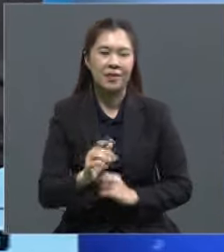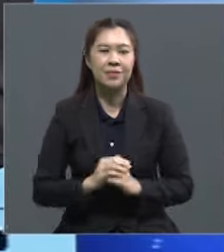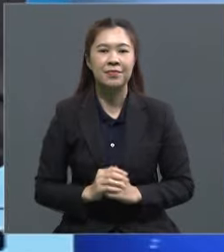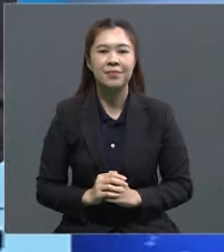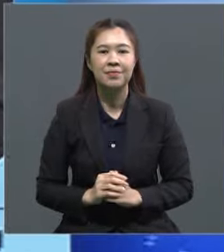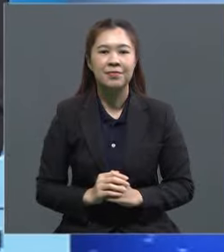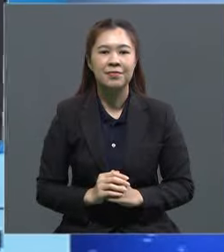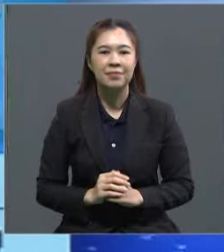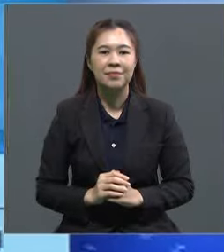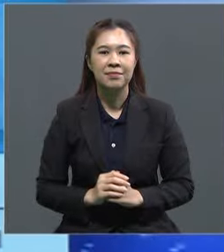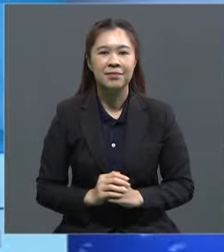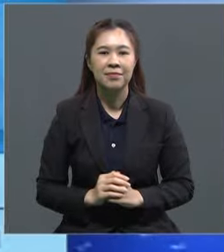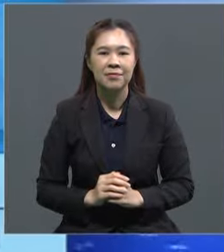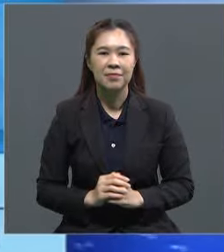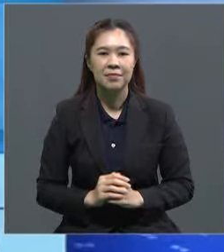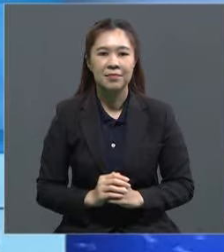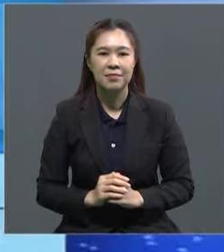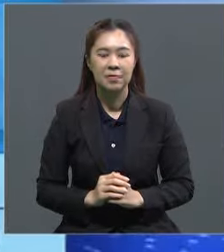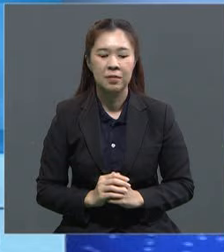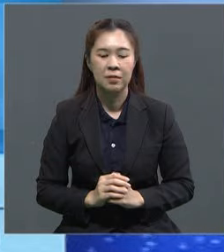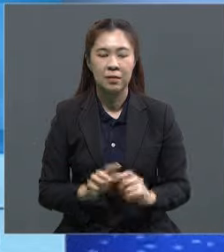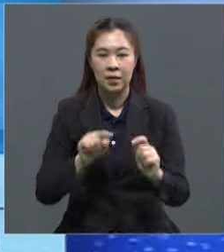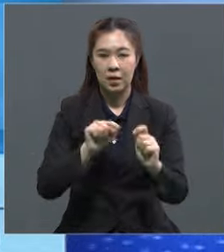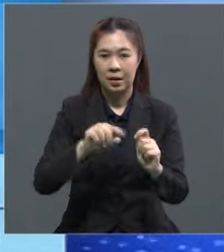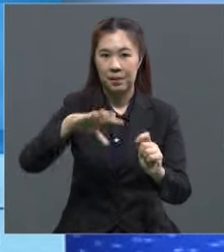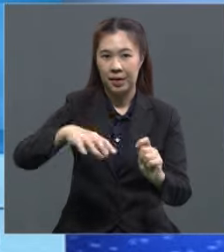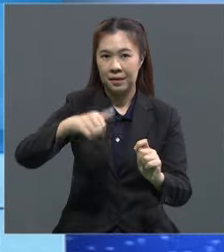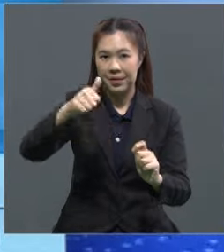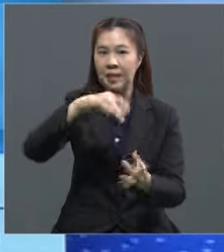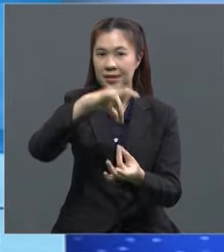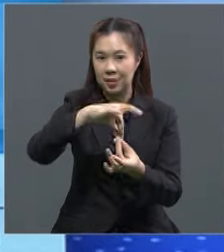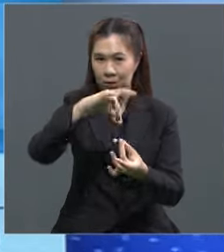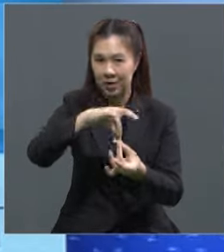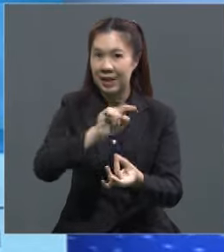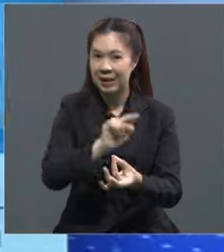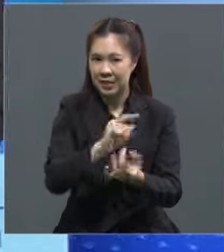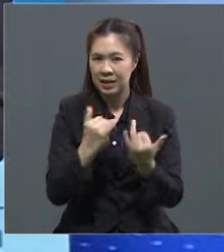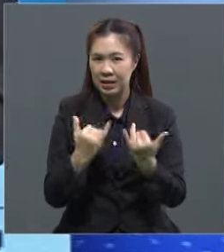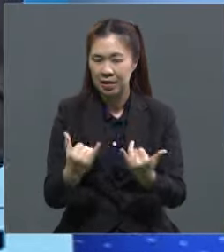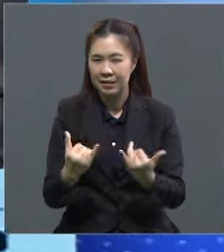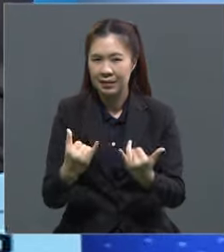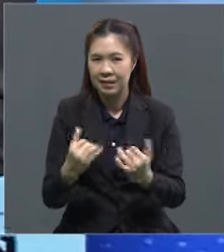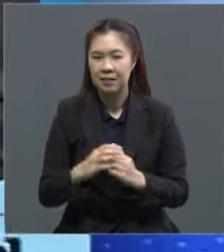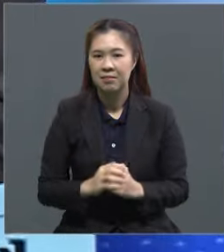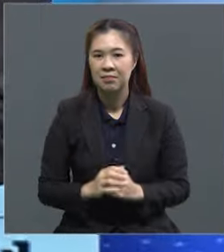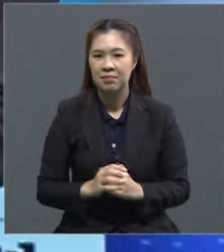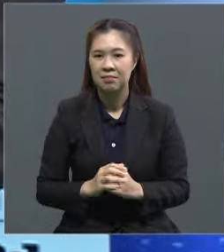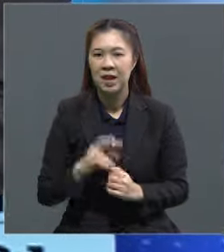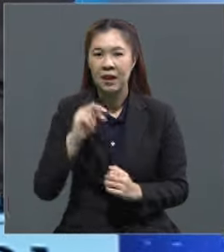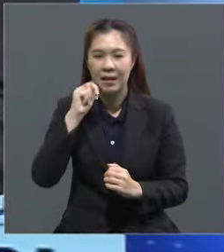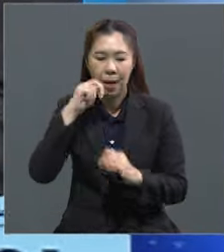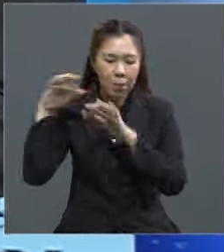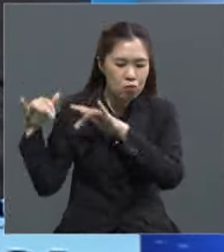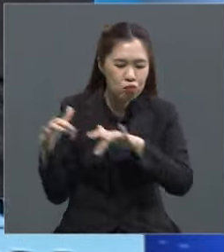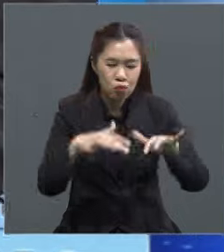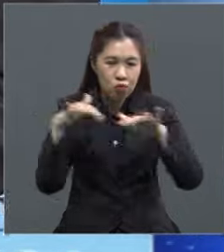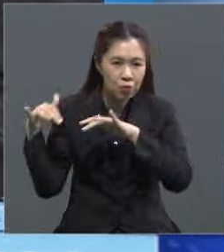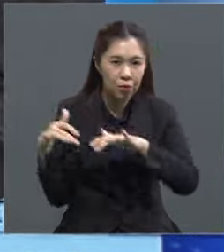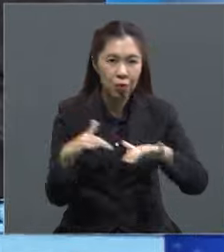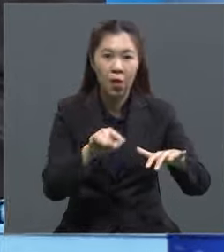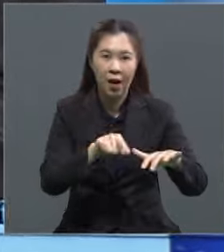สุโขทัยคือถ้าตัวเมืองสุโขทัยคือถ้าตัวเมืองสุโขทัยถ้าเป็นในลักษณะแบบนี้น้ำมันพีคมาแล้วนะครับเพราะ